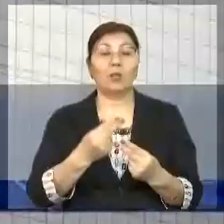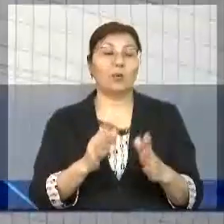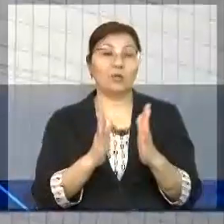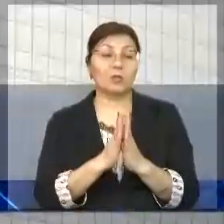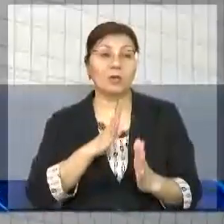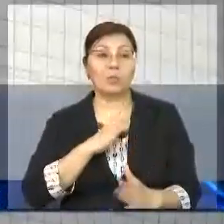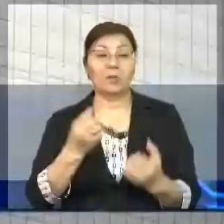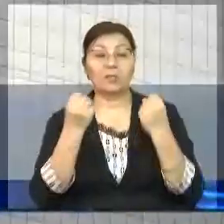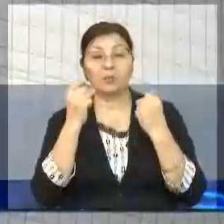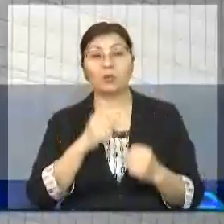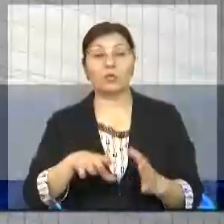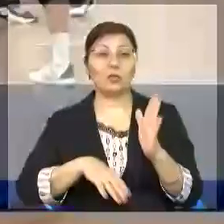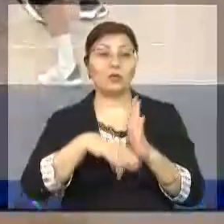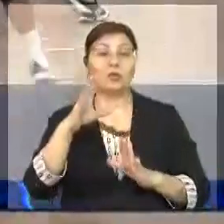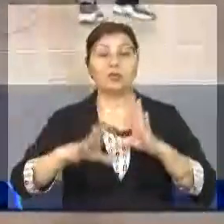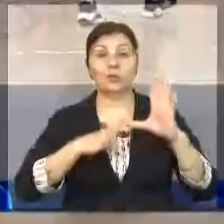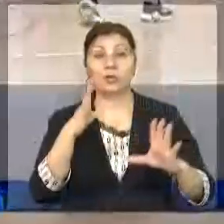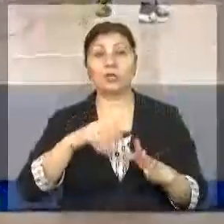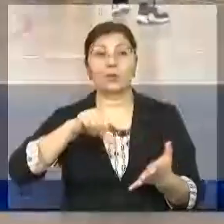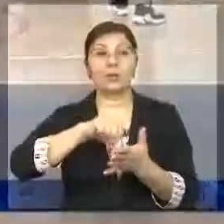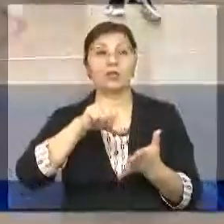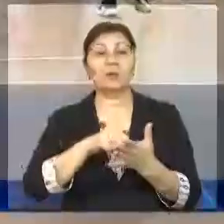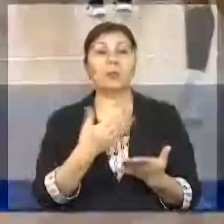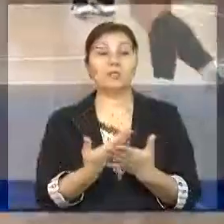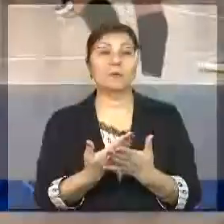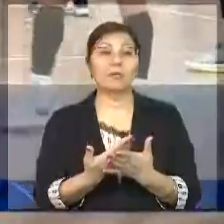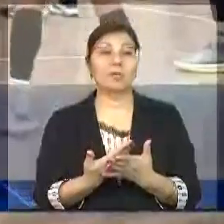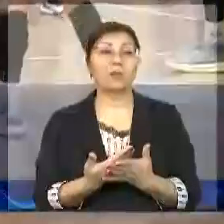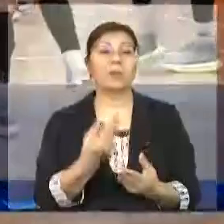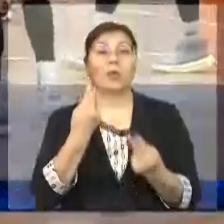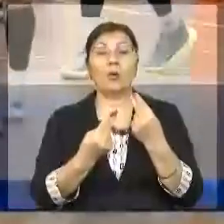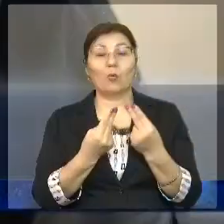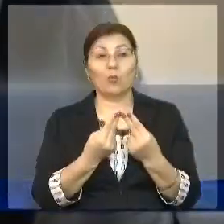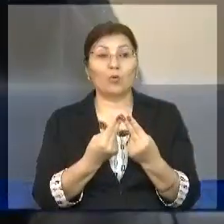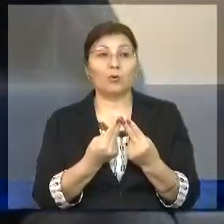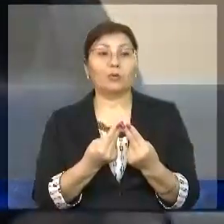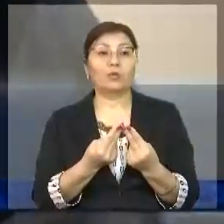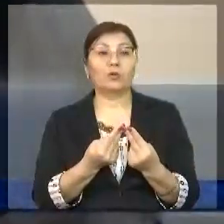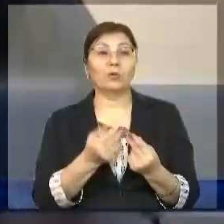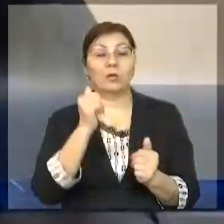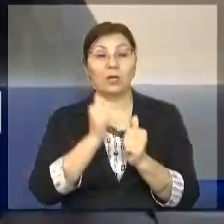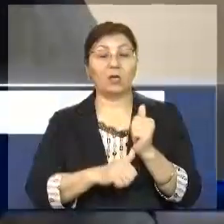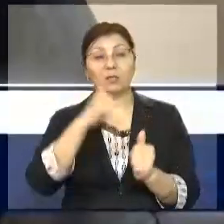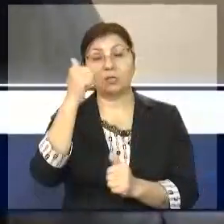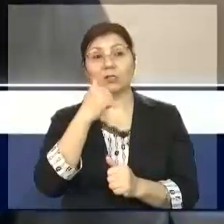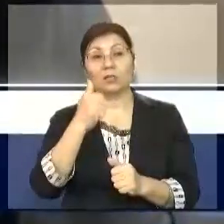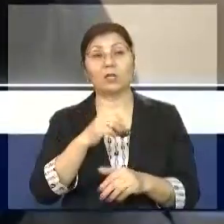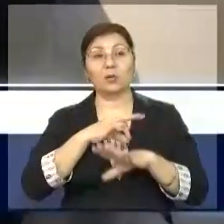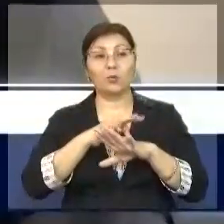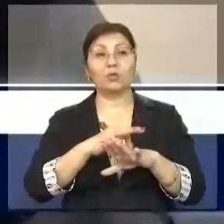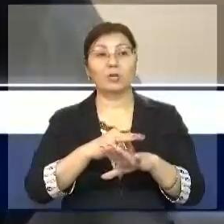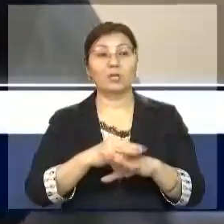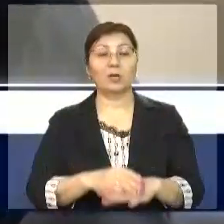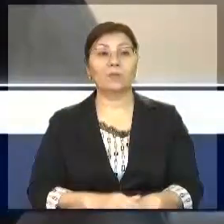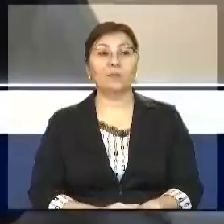Өңір спортшылары биыл үздік дайындықпен қатысып жатыр. Чемпиондық үшін тартысты ойын көрсетуге әзір. Жылда біз осындай кубок, Қазақстан финал кубогымен